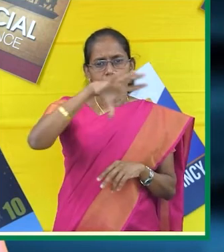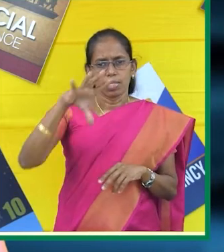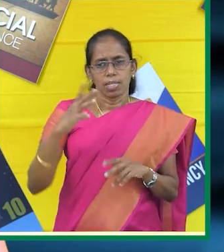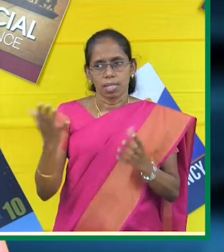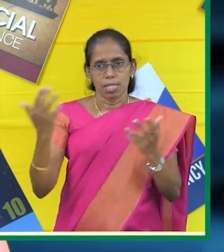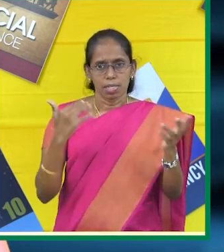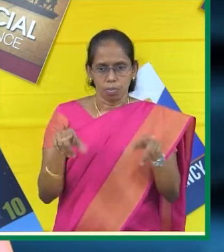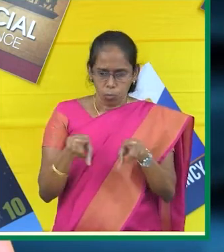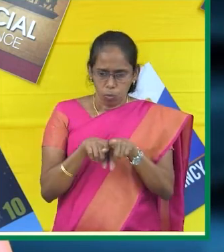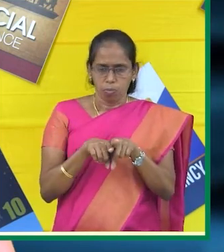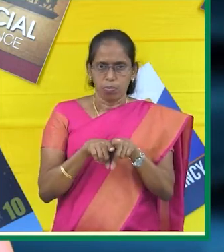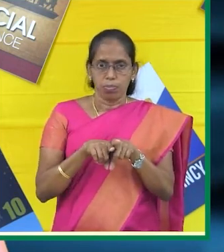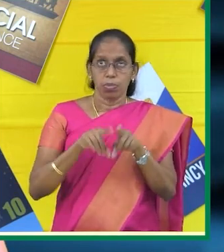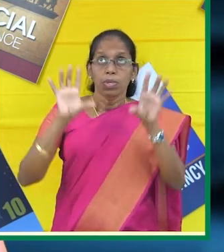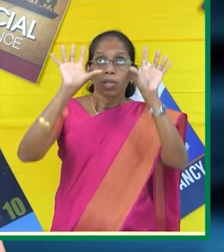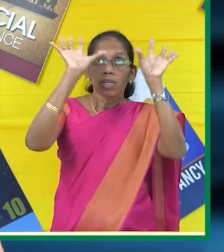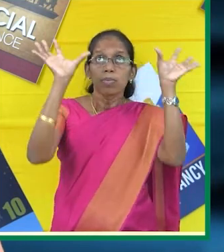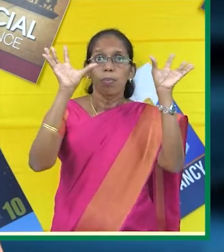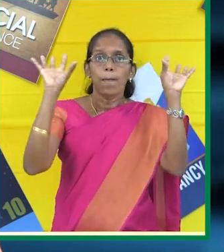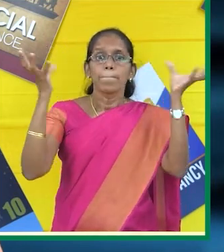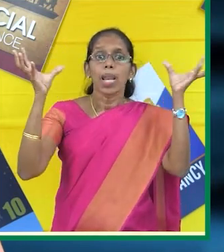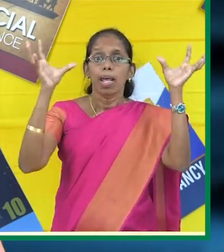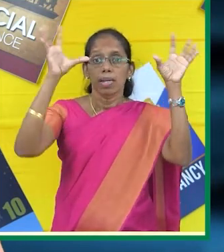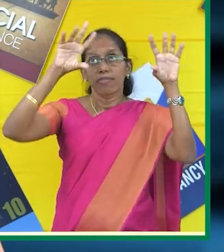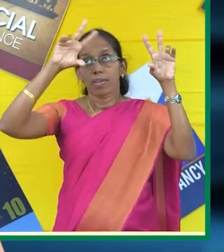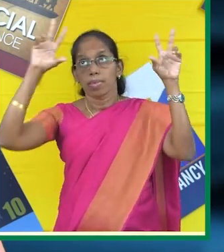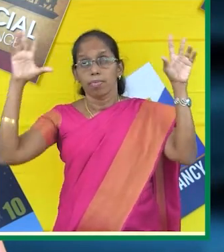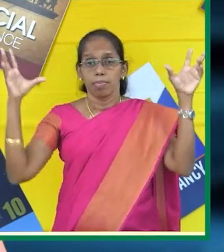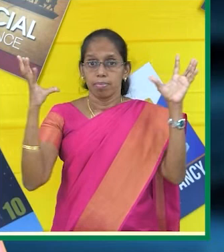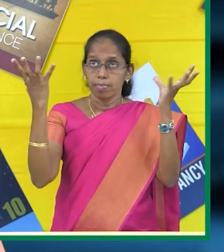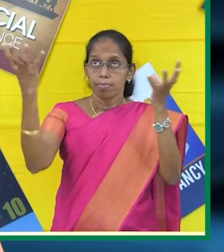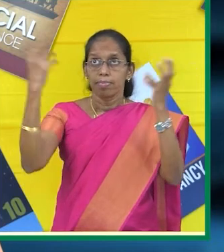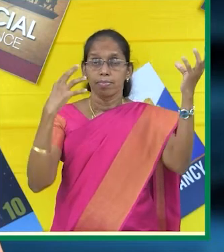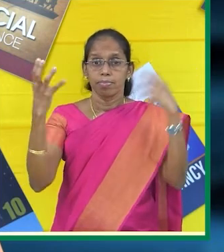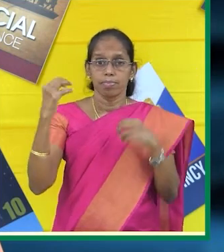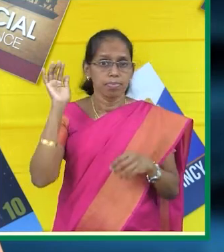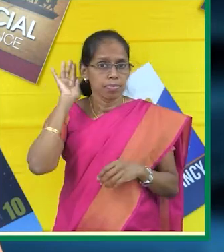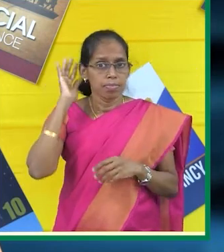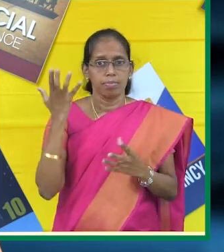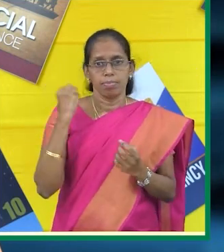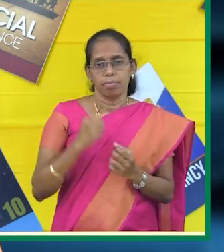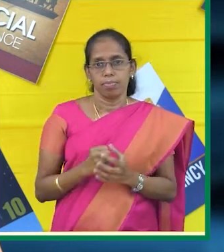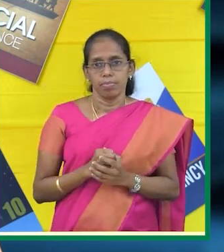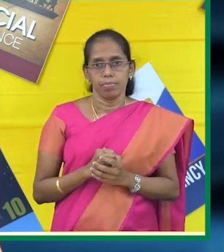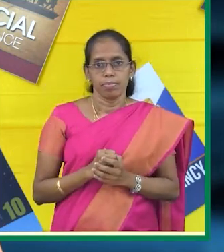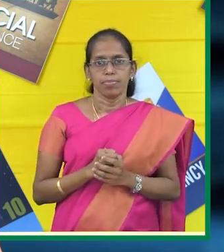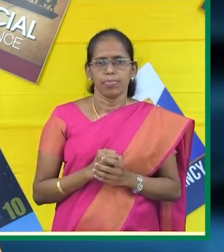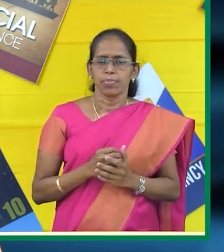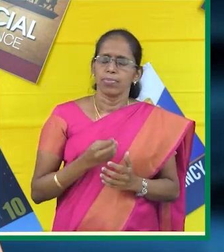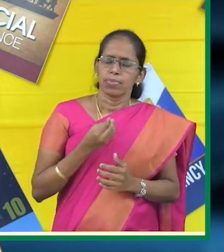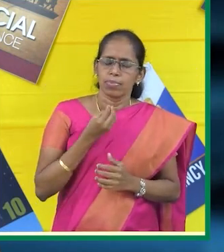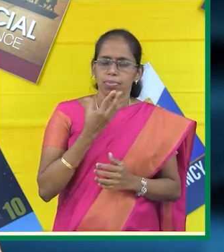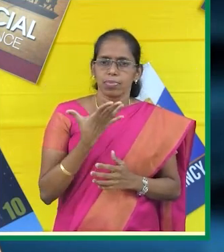வரப்பெறுவது போல பல்வேறு கிரகங்களிலிருந்து இப்போது இவருக்கு செய்தி வரப்பெறுகிறது. அவ்வளவு